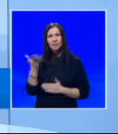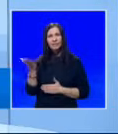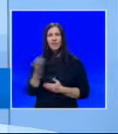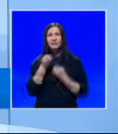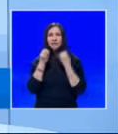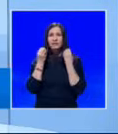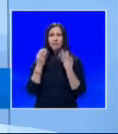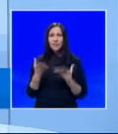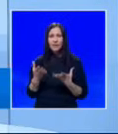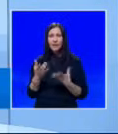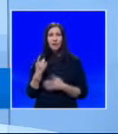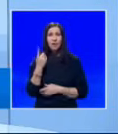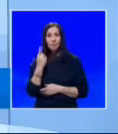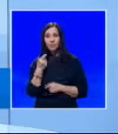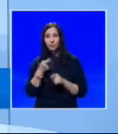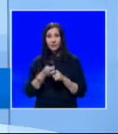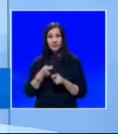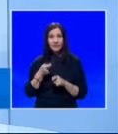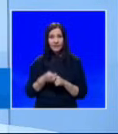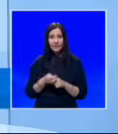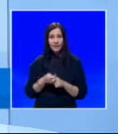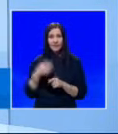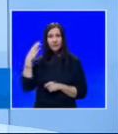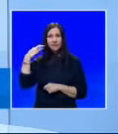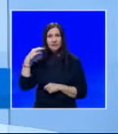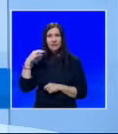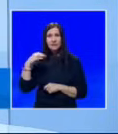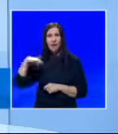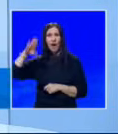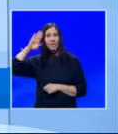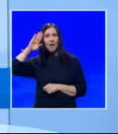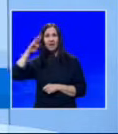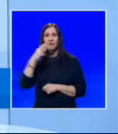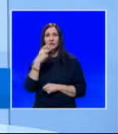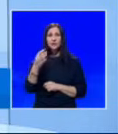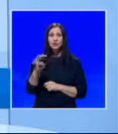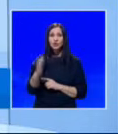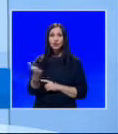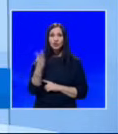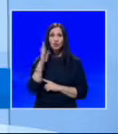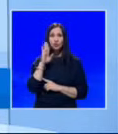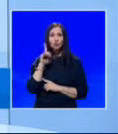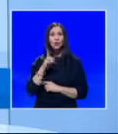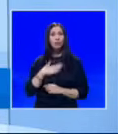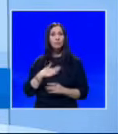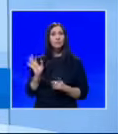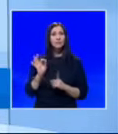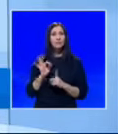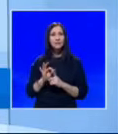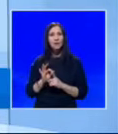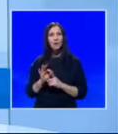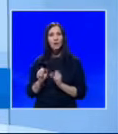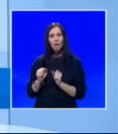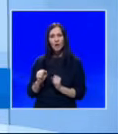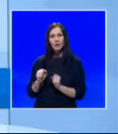тези събития първо създаде президентска гвардия. 340 хиляди души, която има за цел да